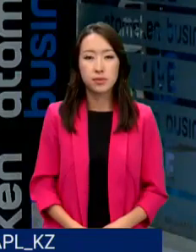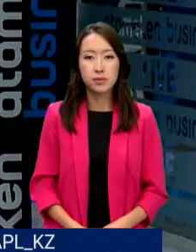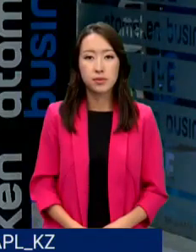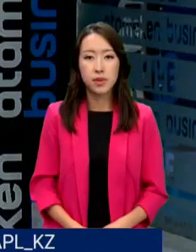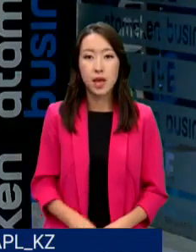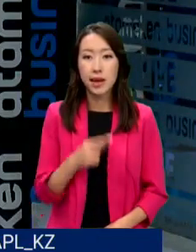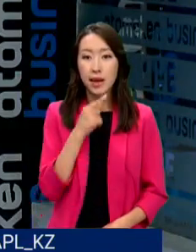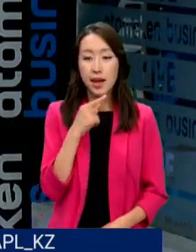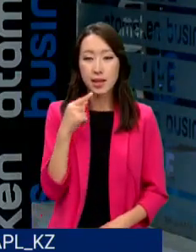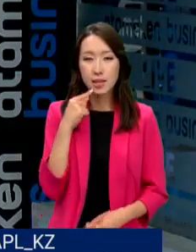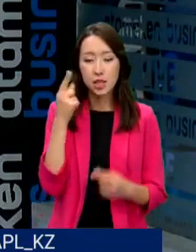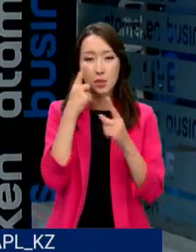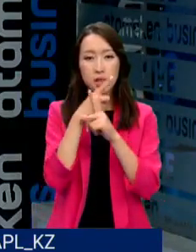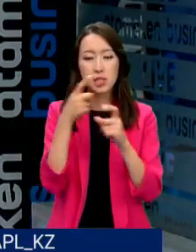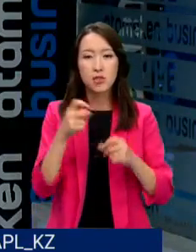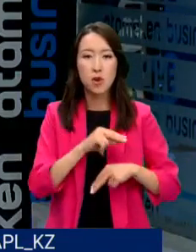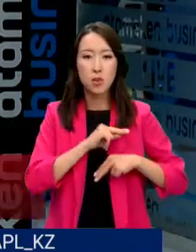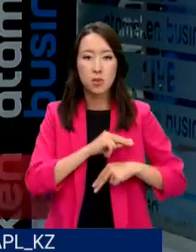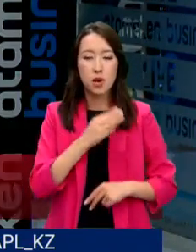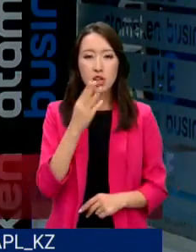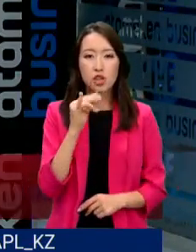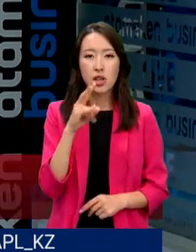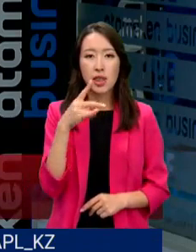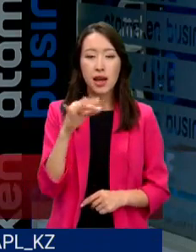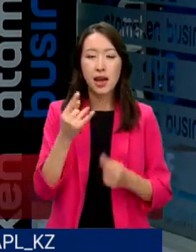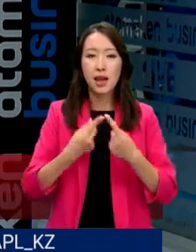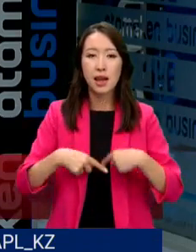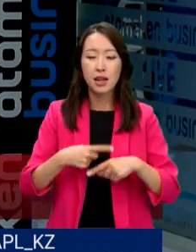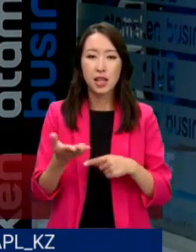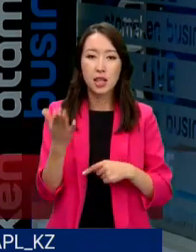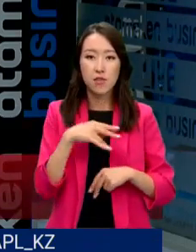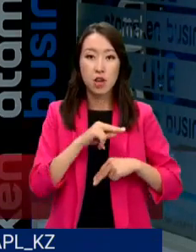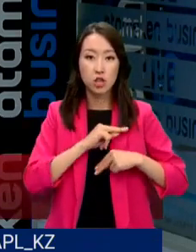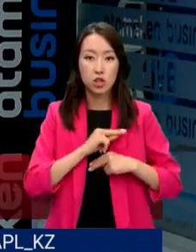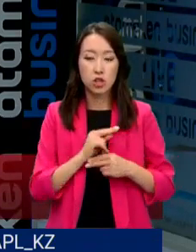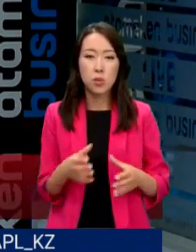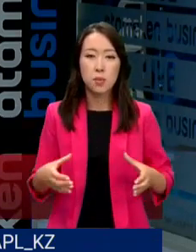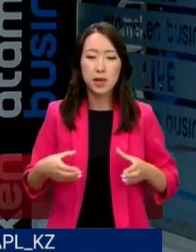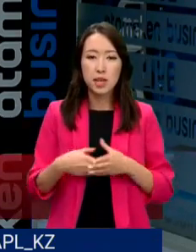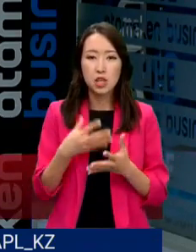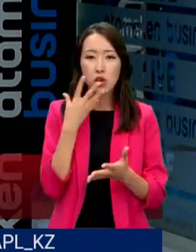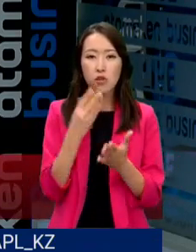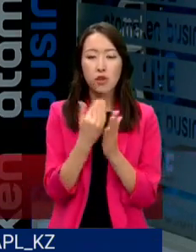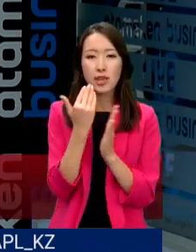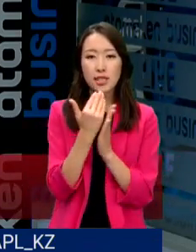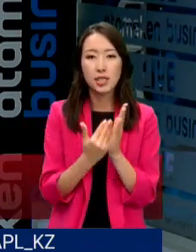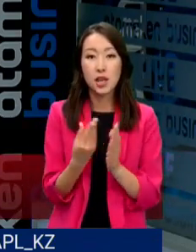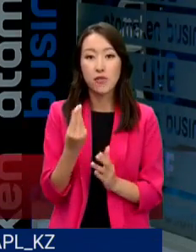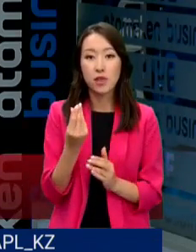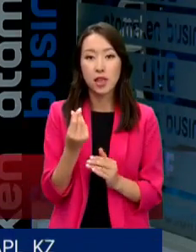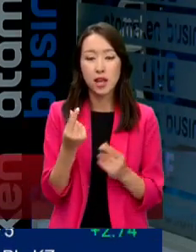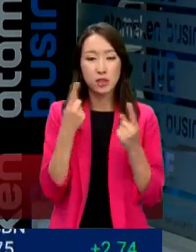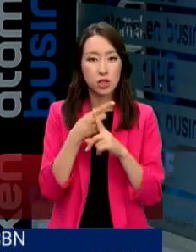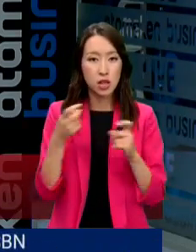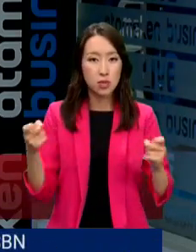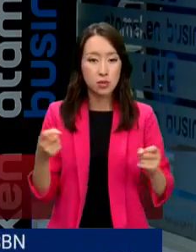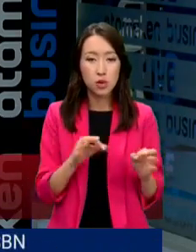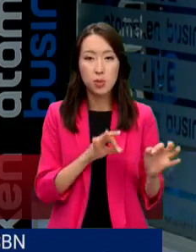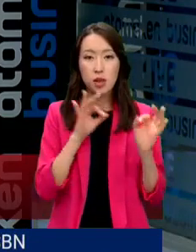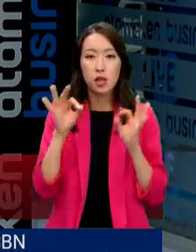Тем временем Россия призывает партнеров по Шанхайской организации сотрудничества присоединиться к собственной системе финансовых сообщений.